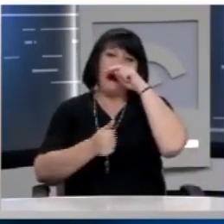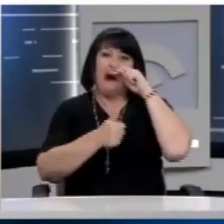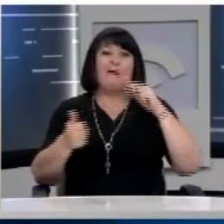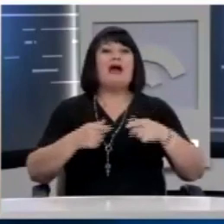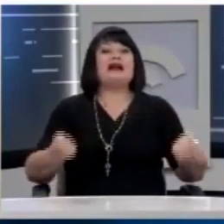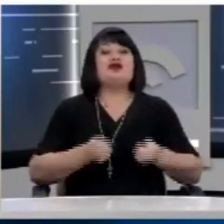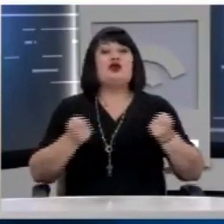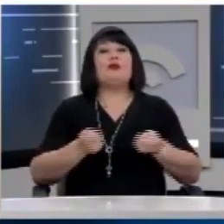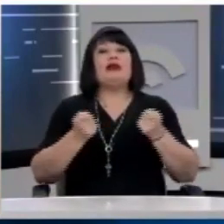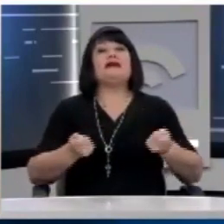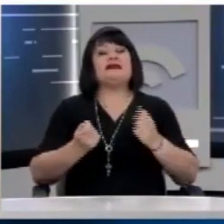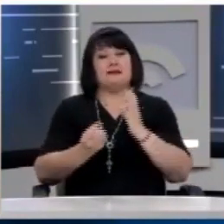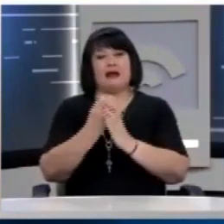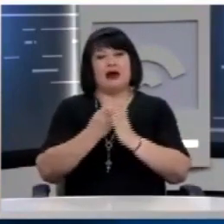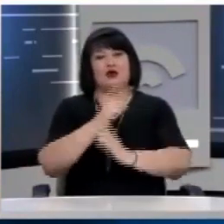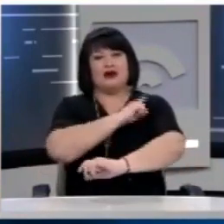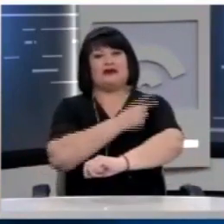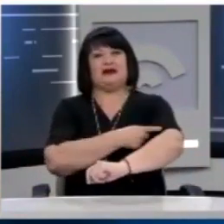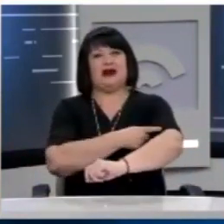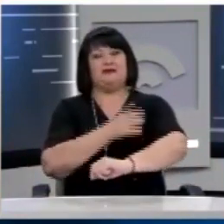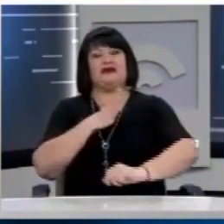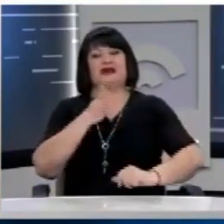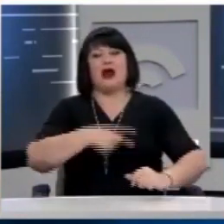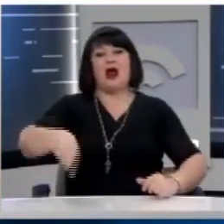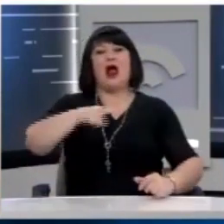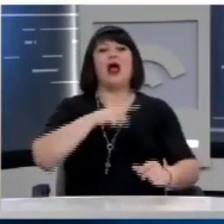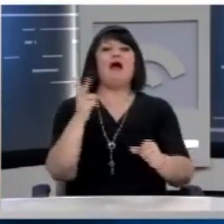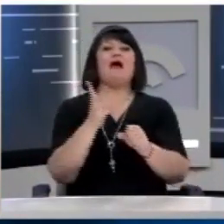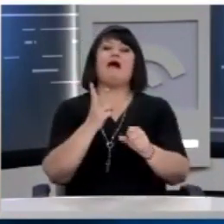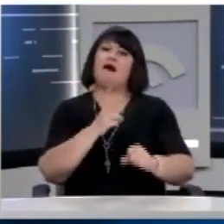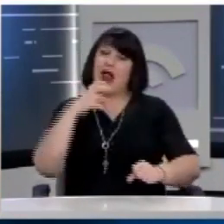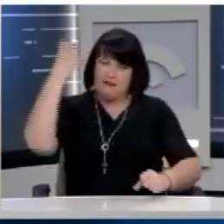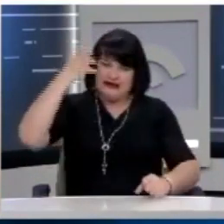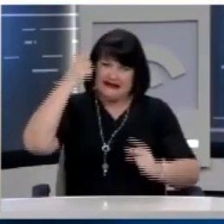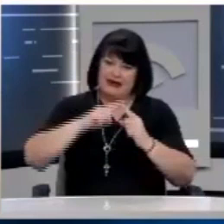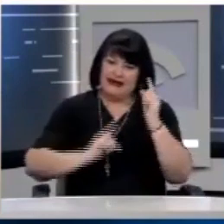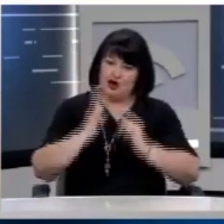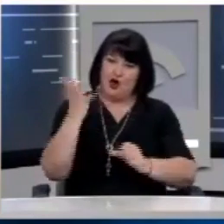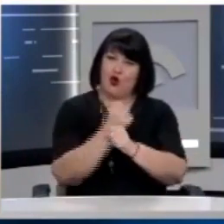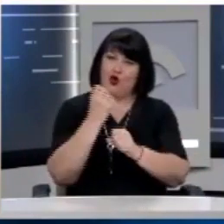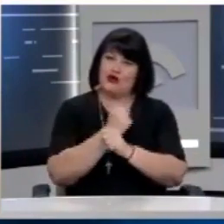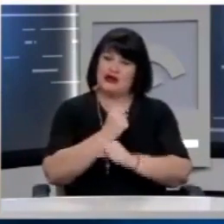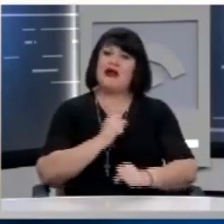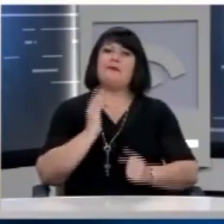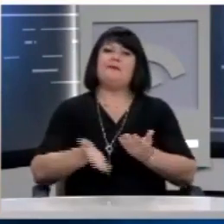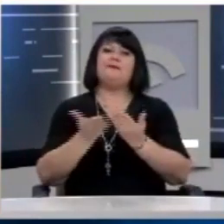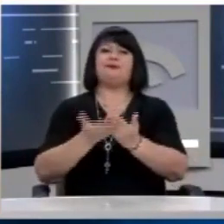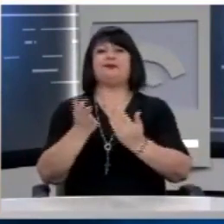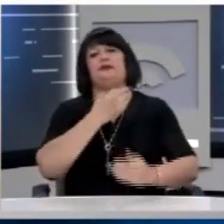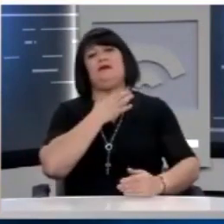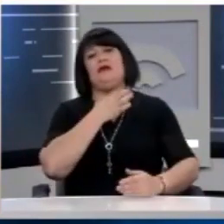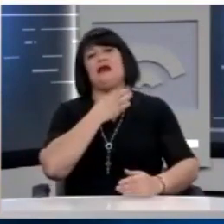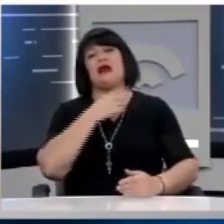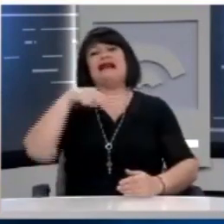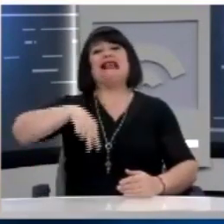στην αξιοποίηση του συνόλου των παραγωγικών δυνατοτήτων και των επιτευγμάτων της επιστήμης και της τεχνολογίας για την ικανοποίηση των σύγχρονων και